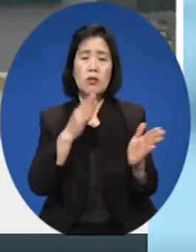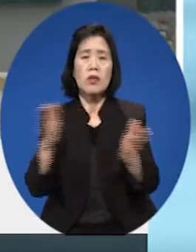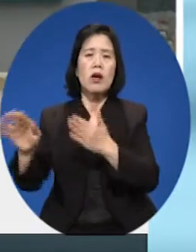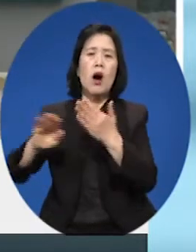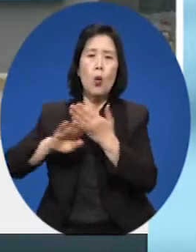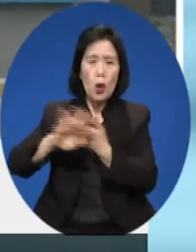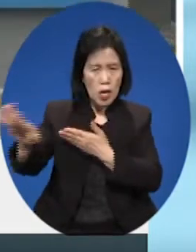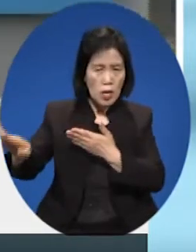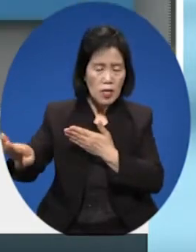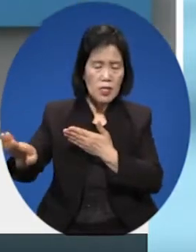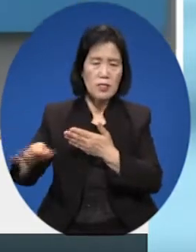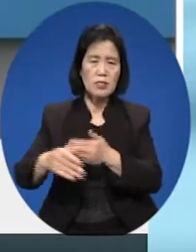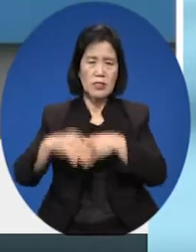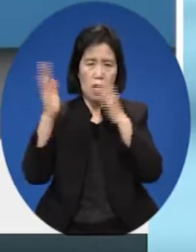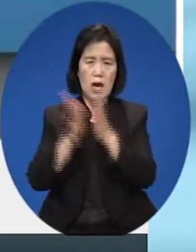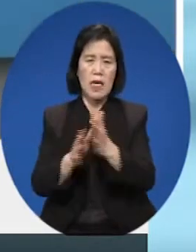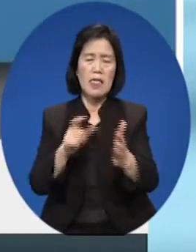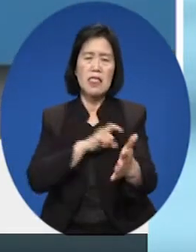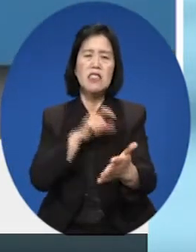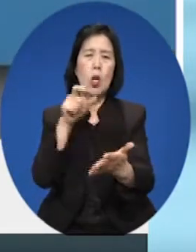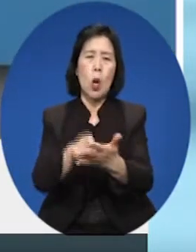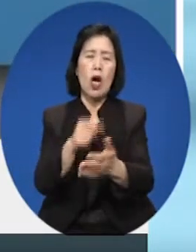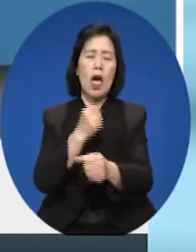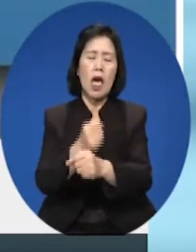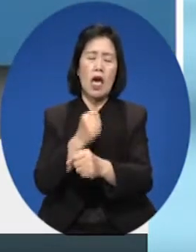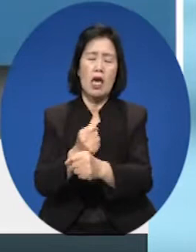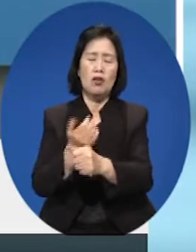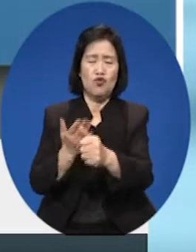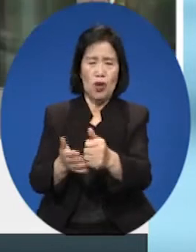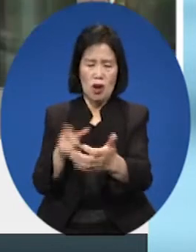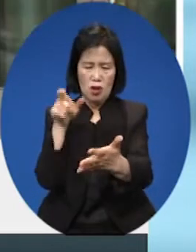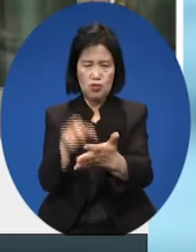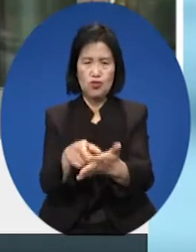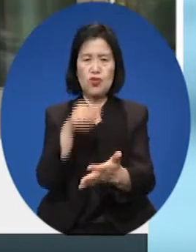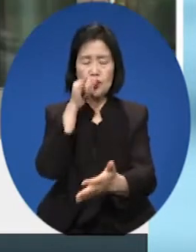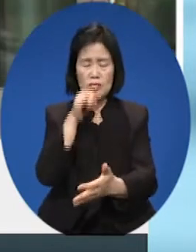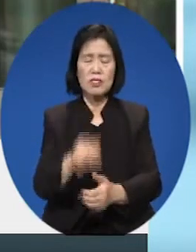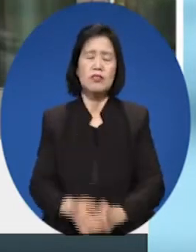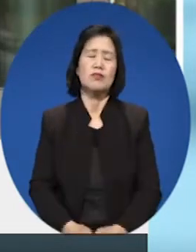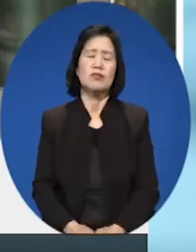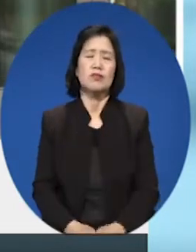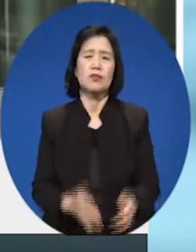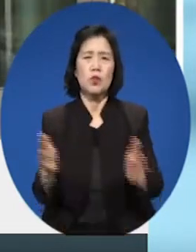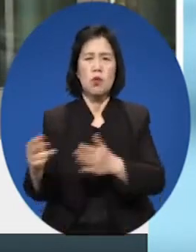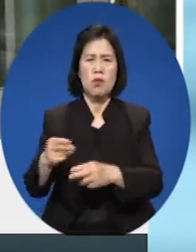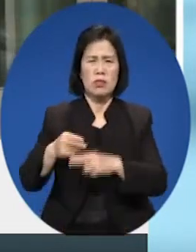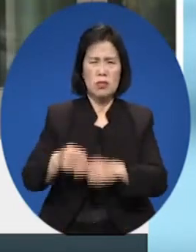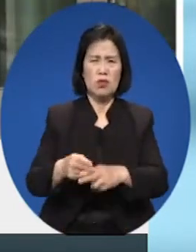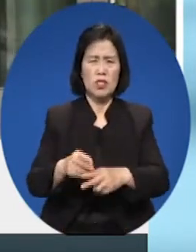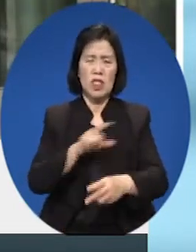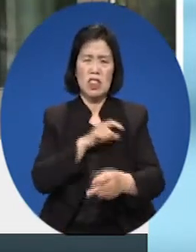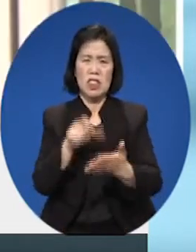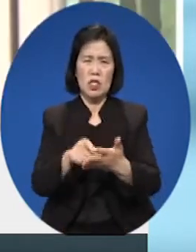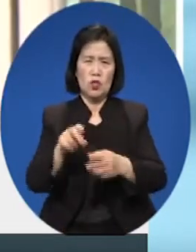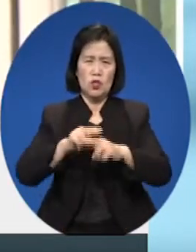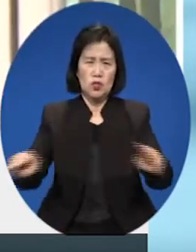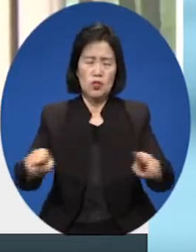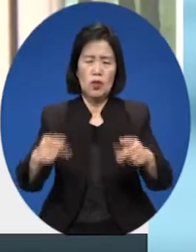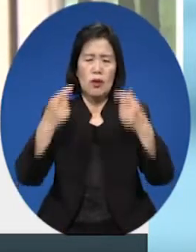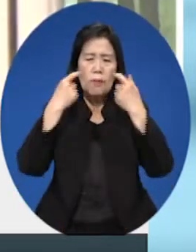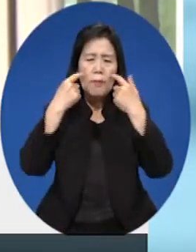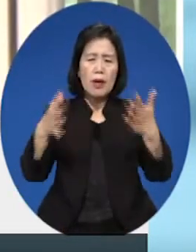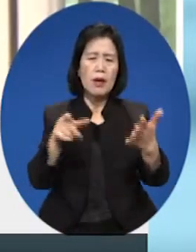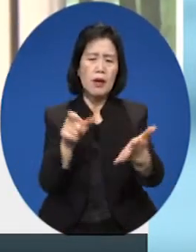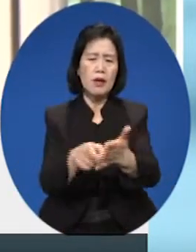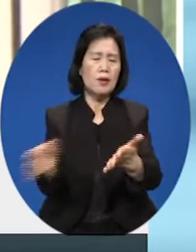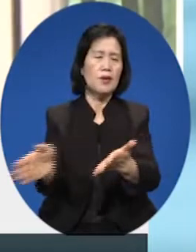어지간하면 등록을 해 주라는 내가 디부 규정이 나온 것이 좀 했습니다 또 아 직권으로 등록을 취소한다 는 규정이 명확하게 없는